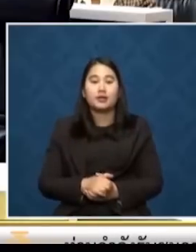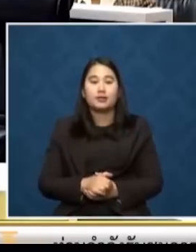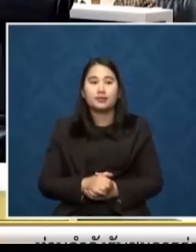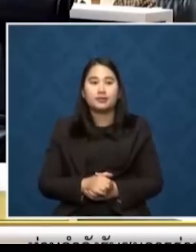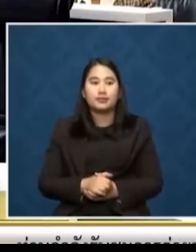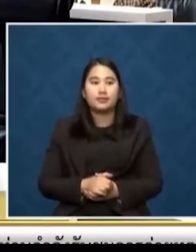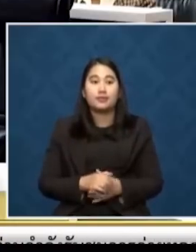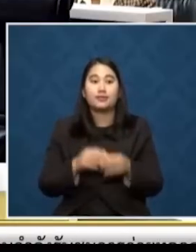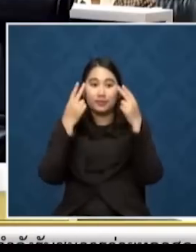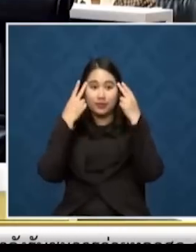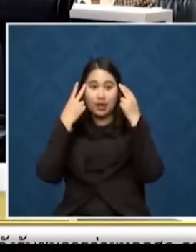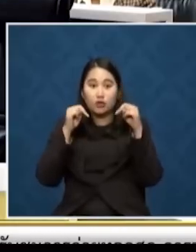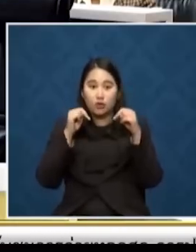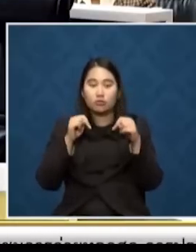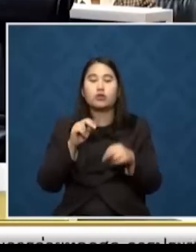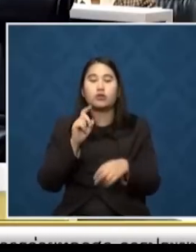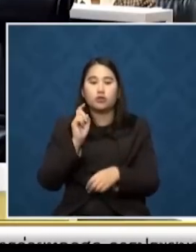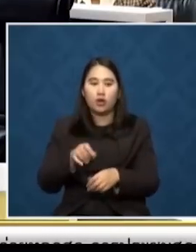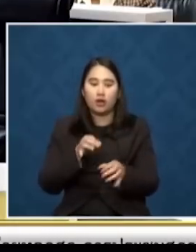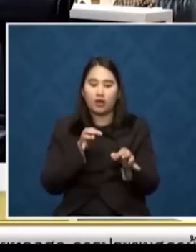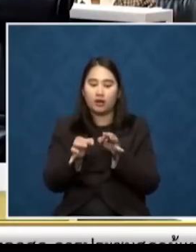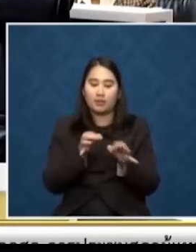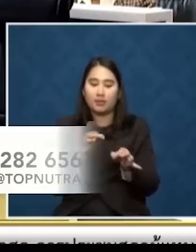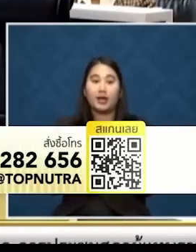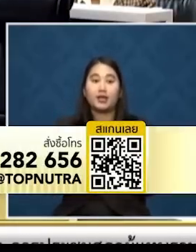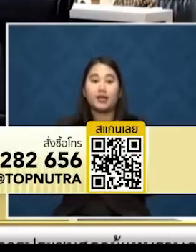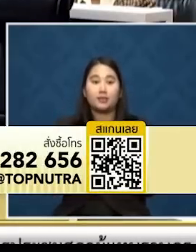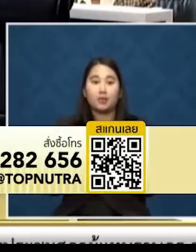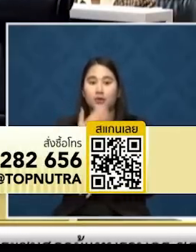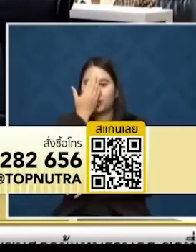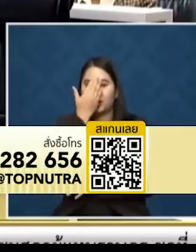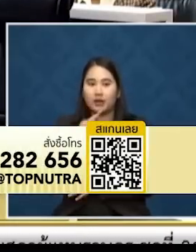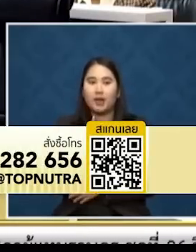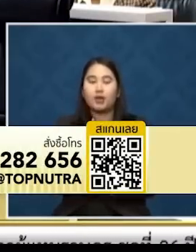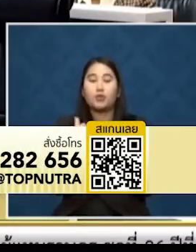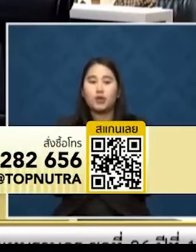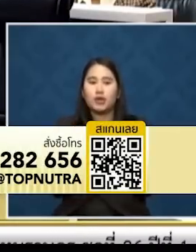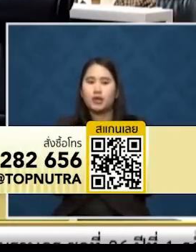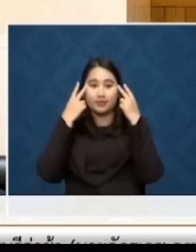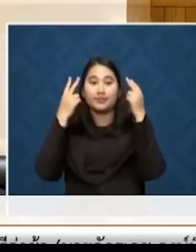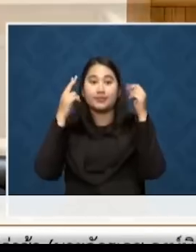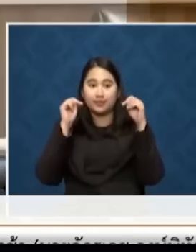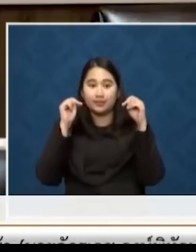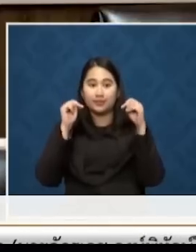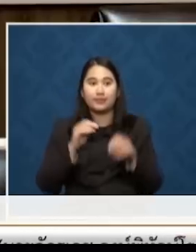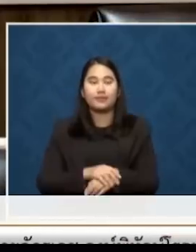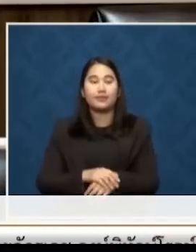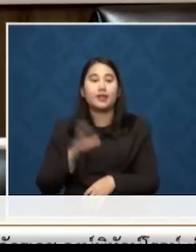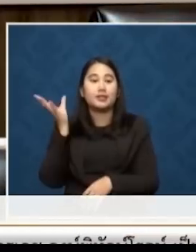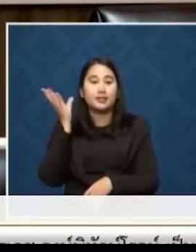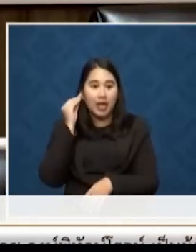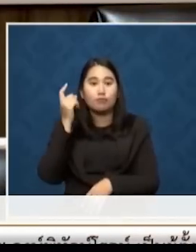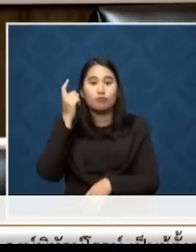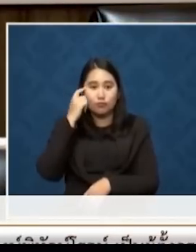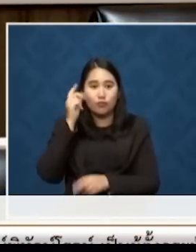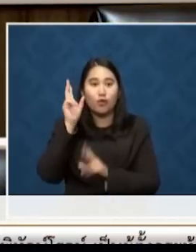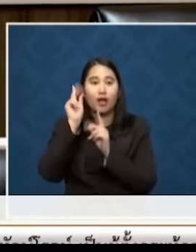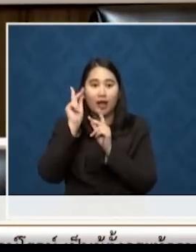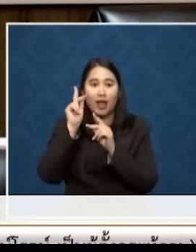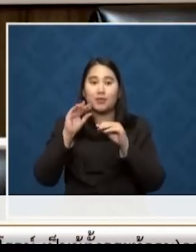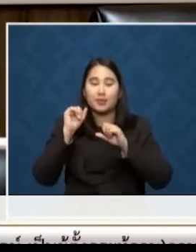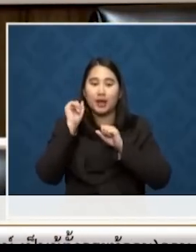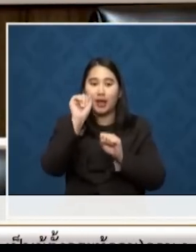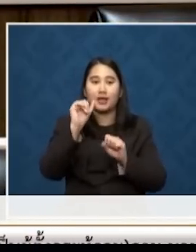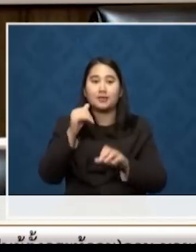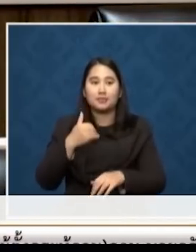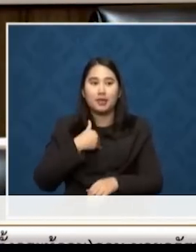ที่สำคัญคือท่านนายกต้องชี้แจงเหตุผลด้วยนะครับว่าทำไมวันนี้ถึงต้องเลื่อนและมาไม่ได ้ทราบก็ทราบข่าวก็ออกทุกสื่อว่าตอนนี้ท่